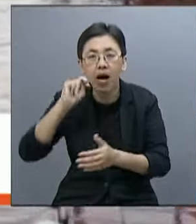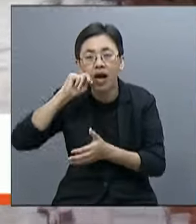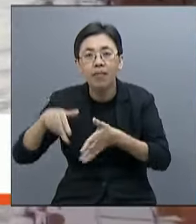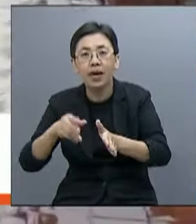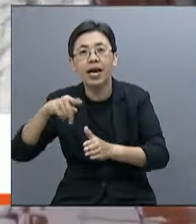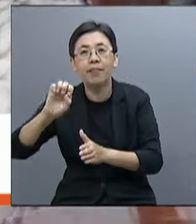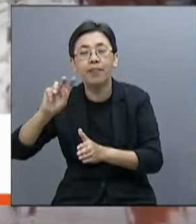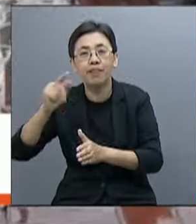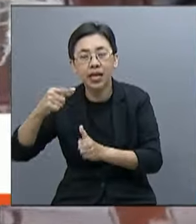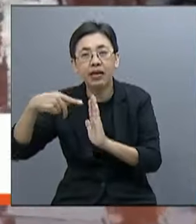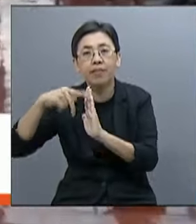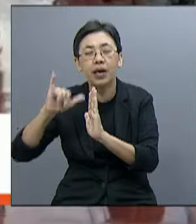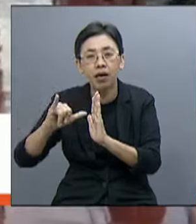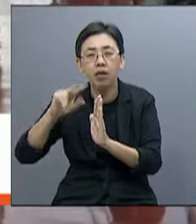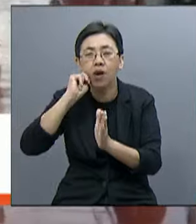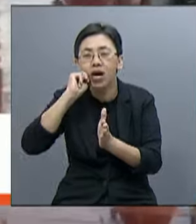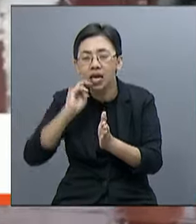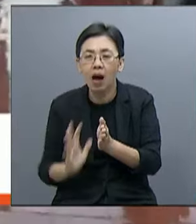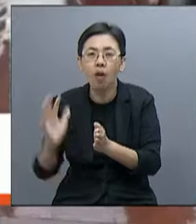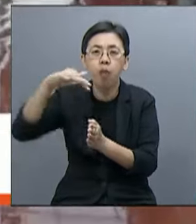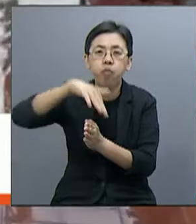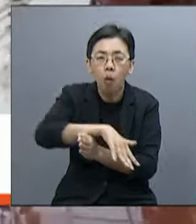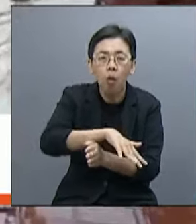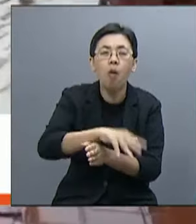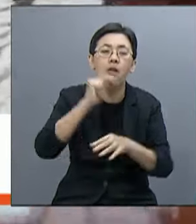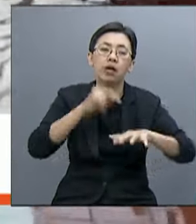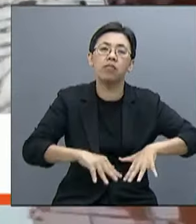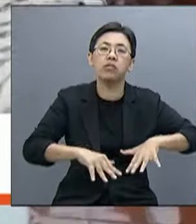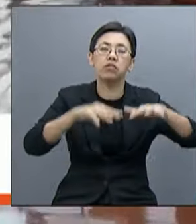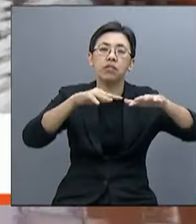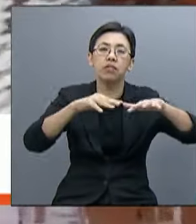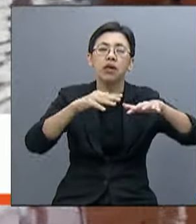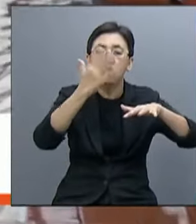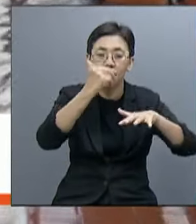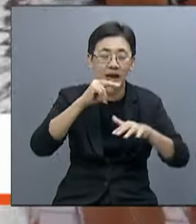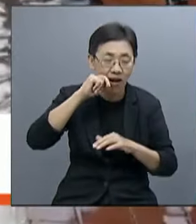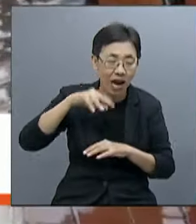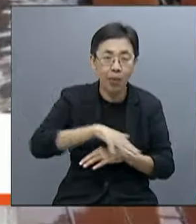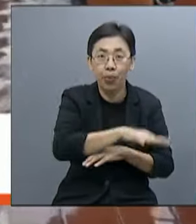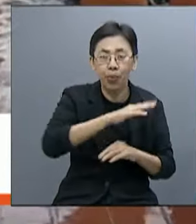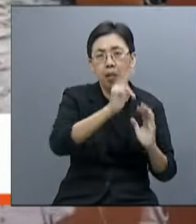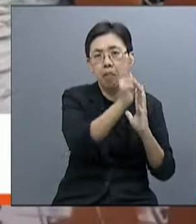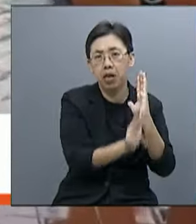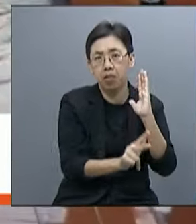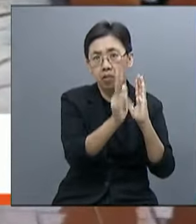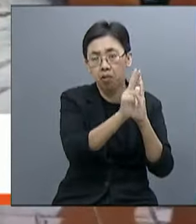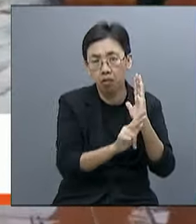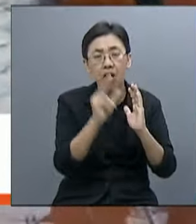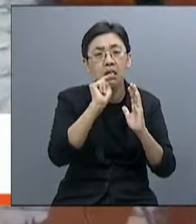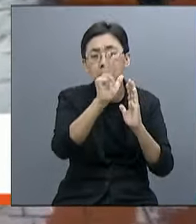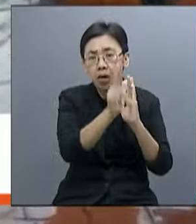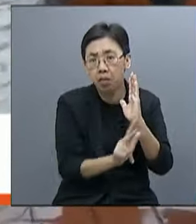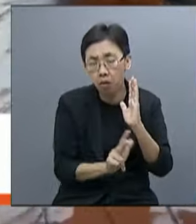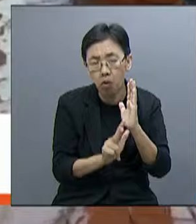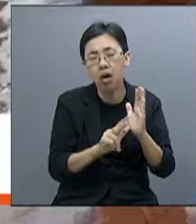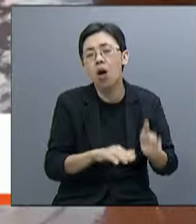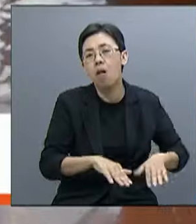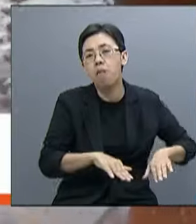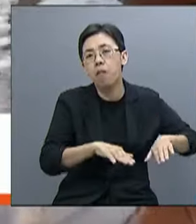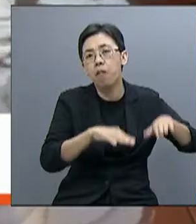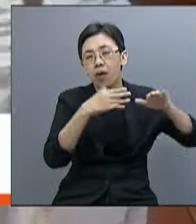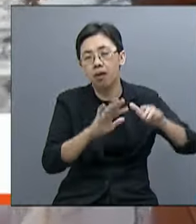พะเยาก็ไปท่วมเมืองเทิงนะก่อนที่จะไหลลงแม่น้ำโขงเพราะว่าแม่น้ำโขงเองก็ระดับเริ่มสูงขึ้นแล้วนะครับใน